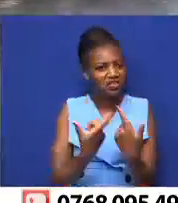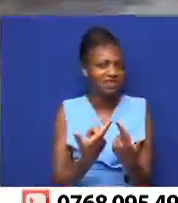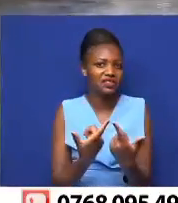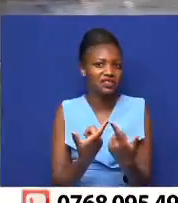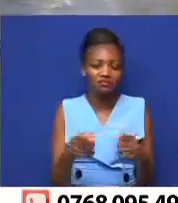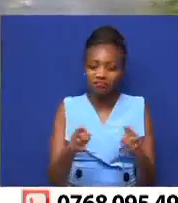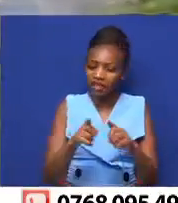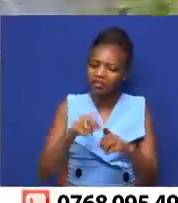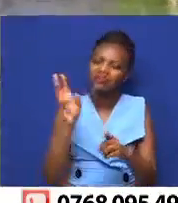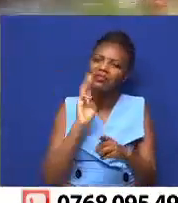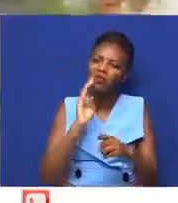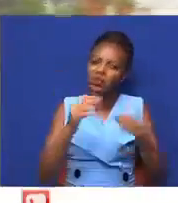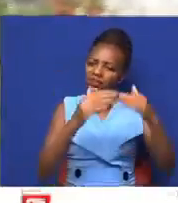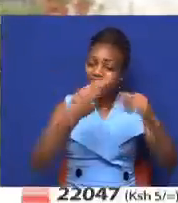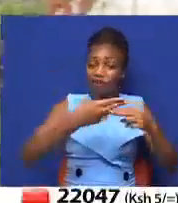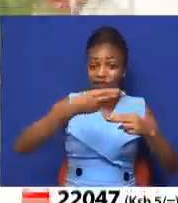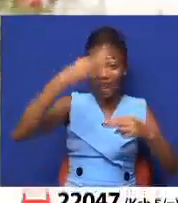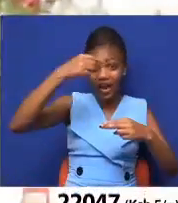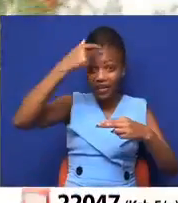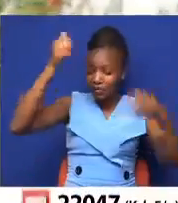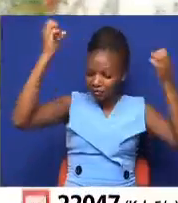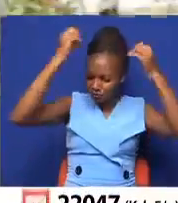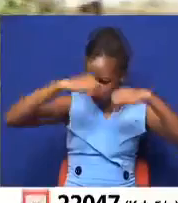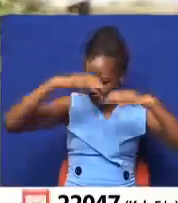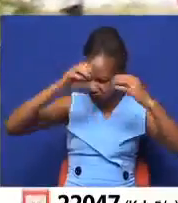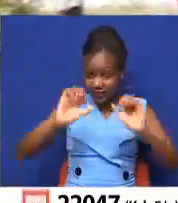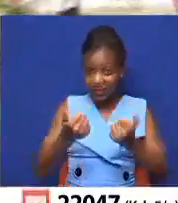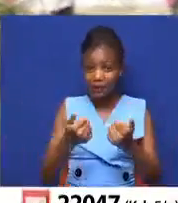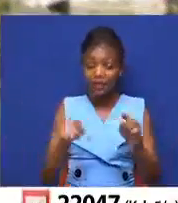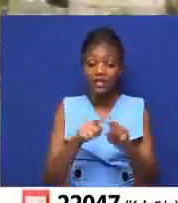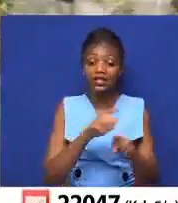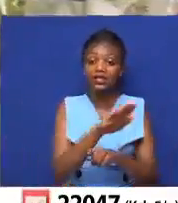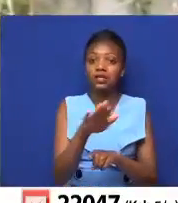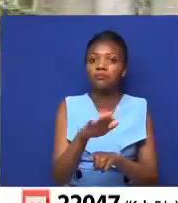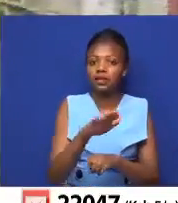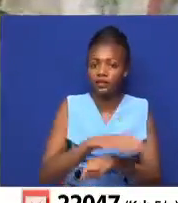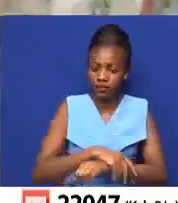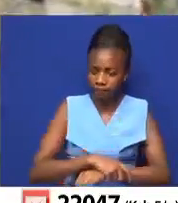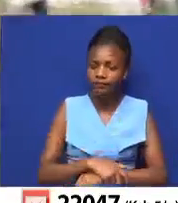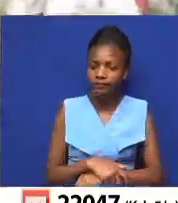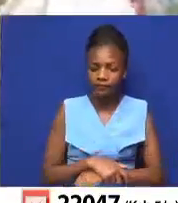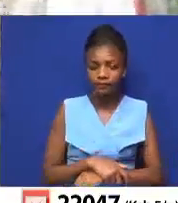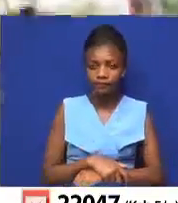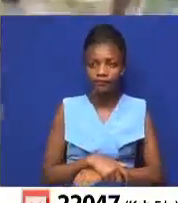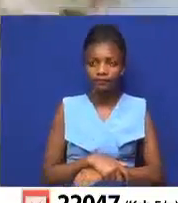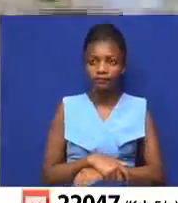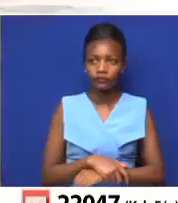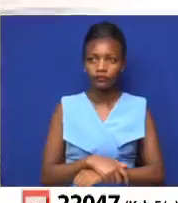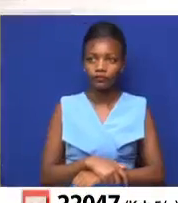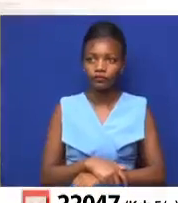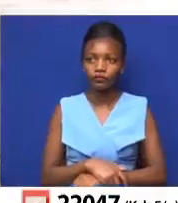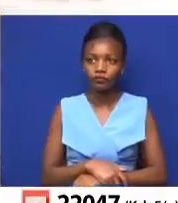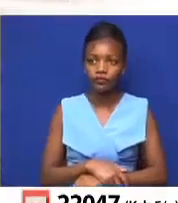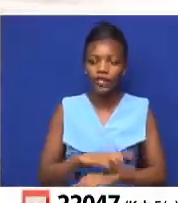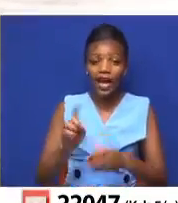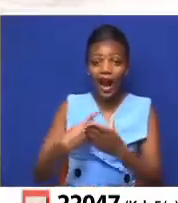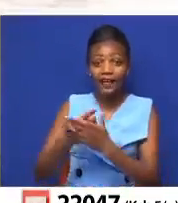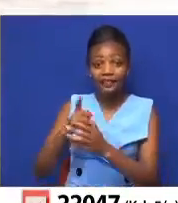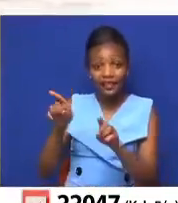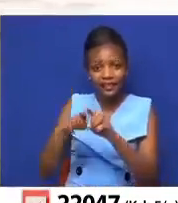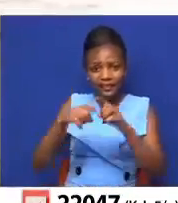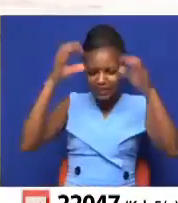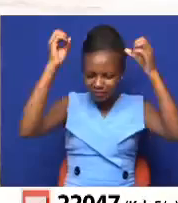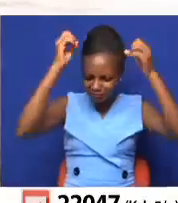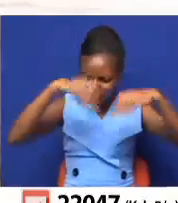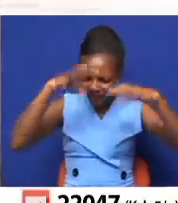zimesombwa na maji kufuatia mvua kubwa inayoendelea kunyesha katika maeneo haya. Mvua hiyo